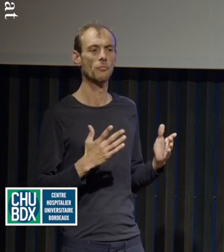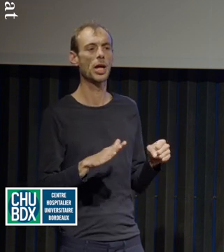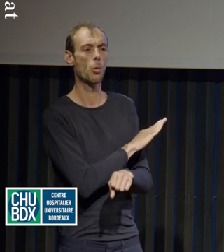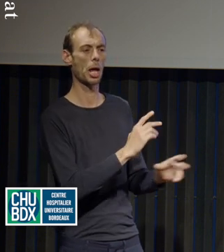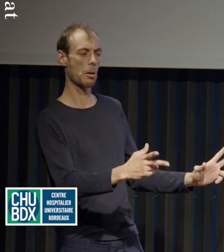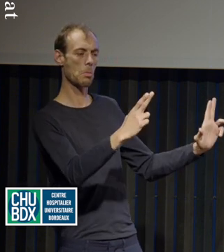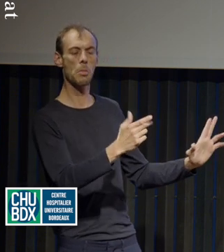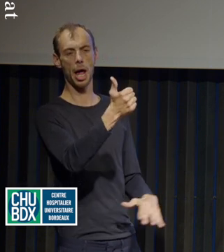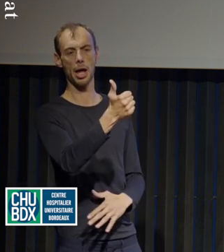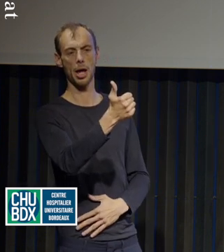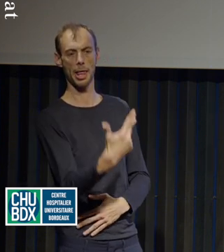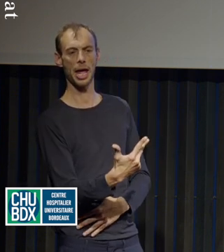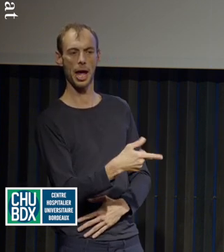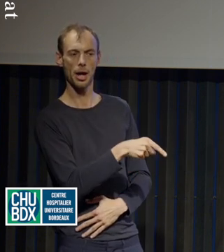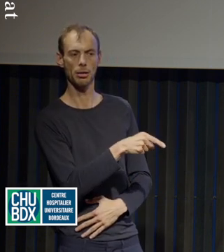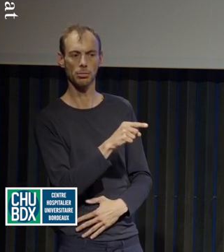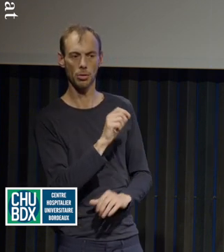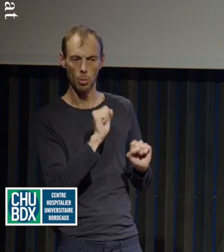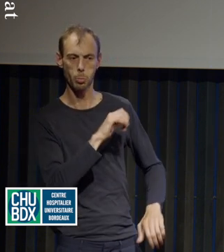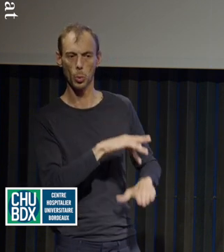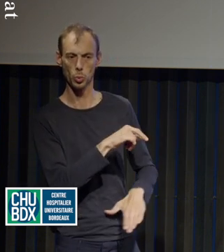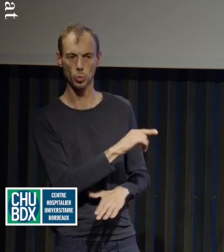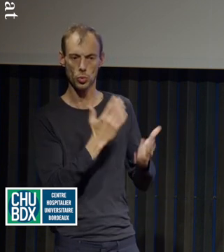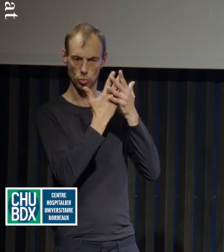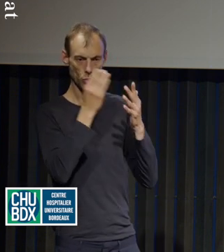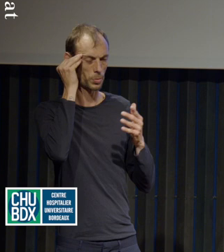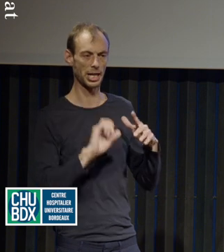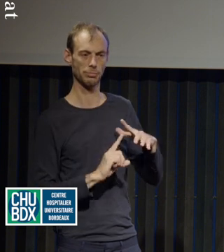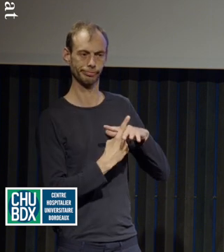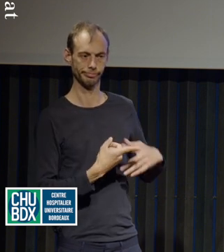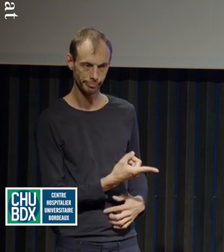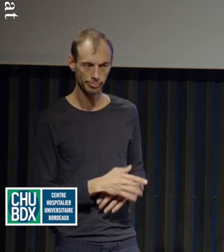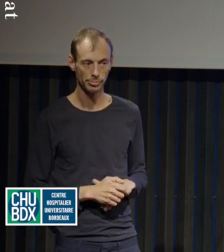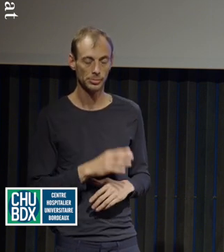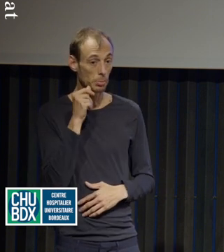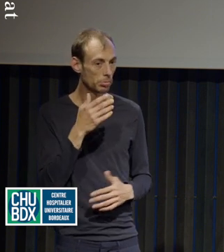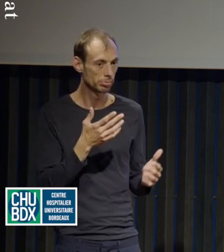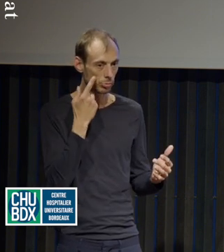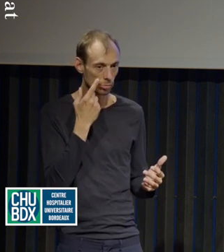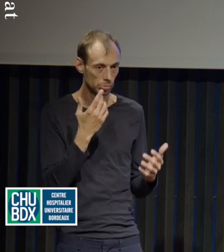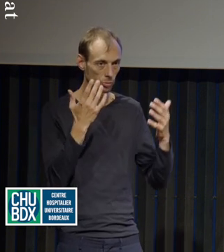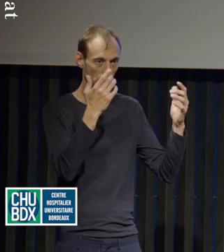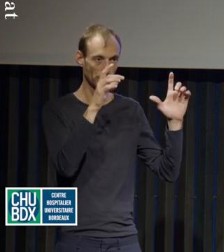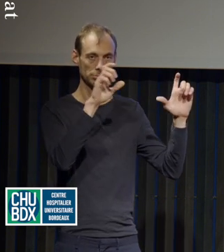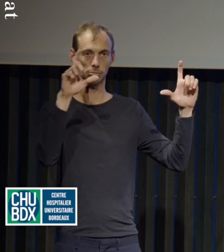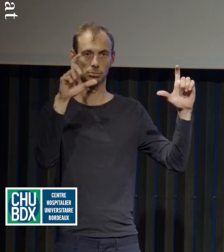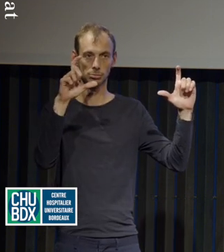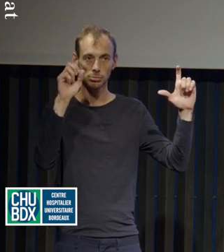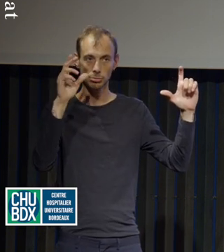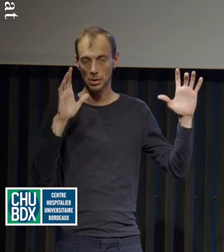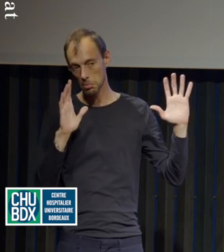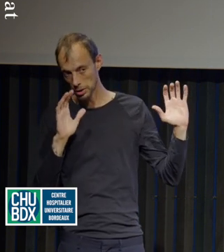de présenter un trouble psychiatrique. Et à la lumière de ces chiffres, on peut peut-être déjà introduire